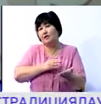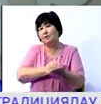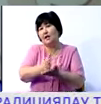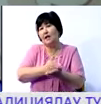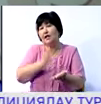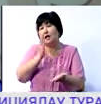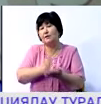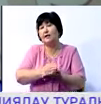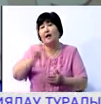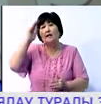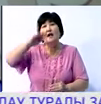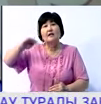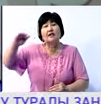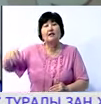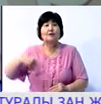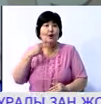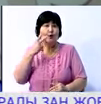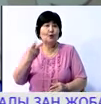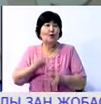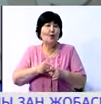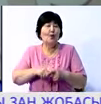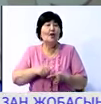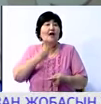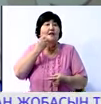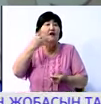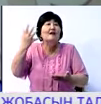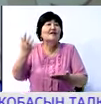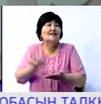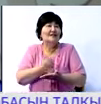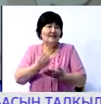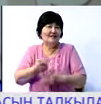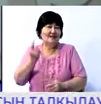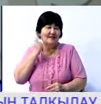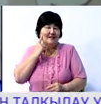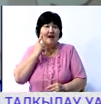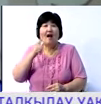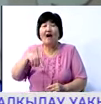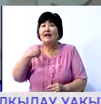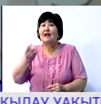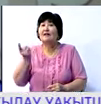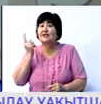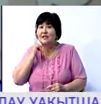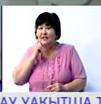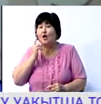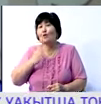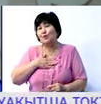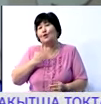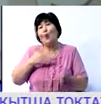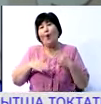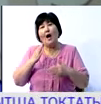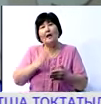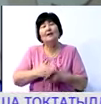жатқан шәкірттерімізді көргенде, олардың жетістіктерін естігенде, айтқанын естігенімізде біз